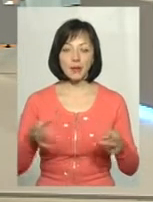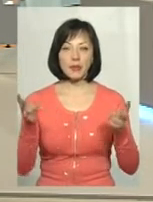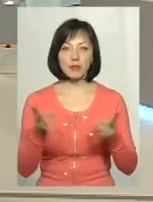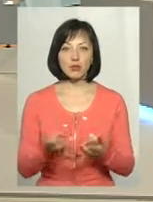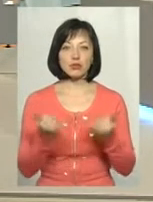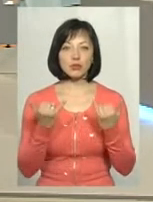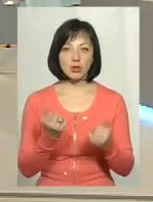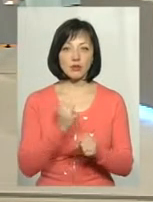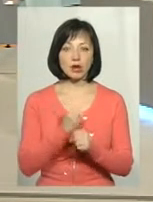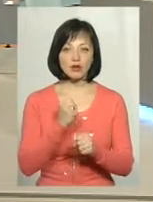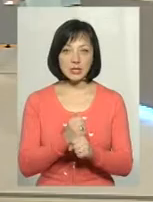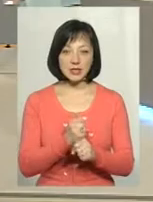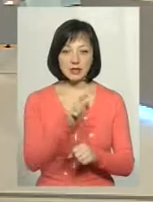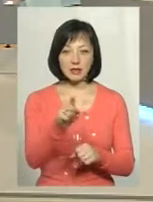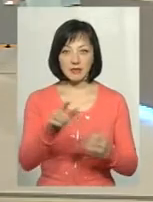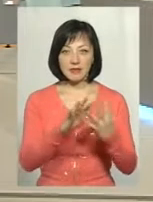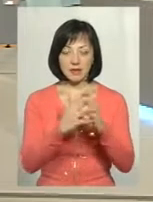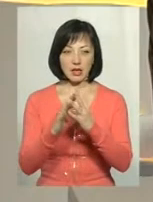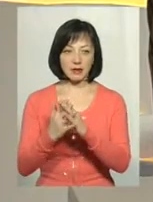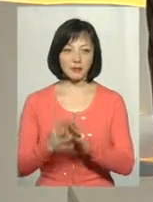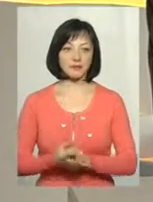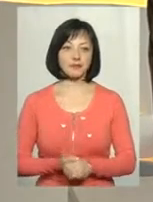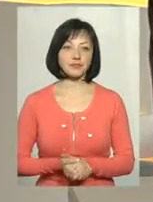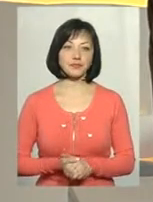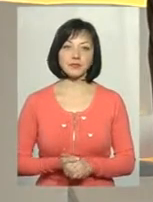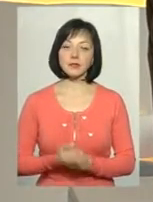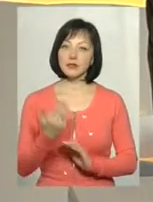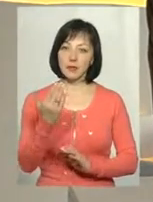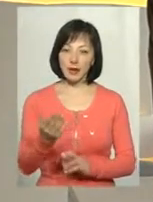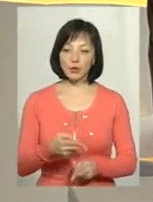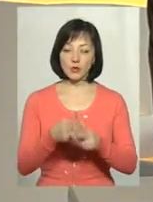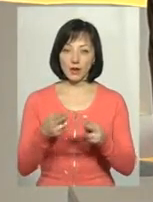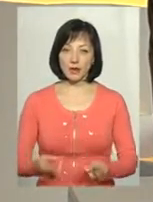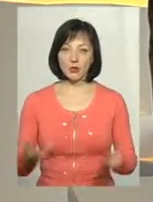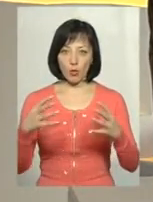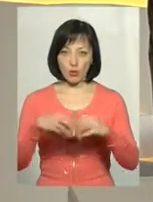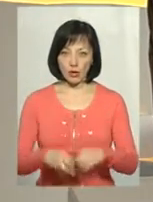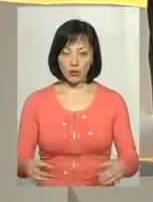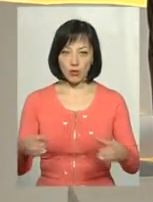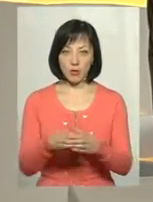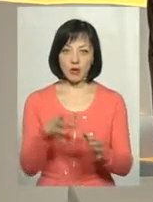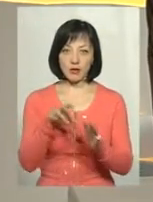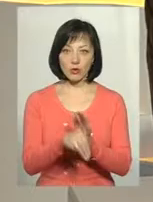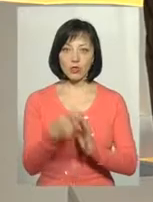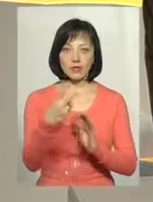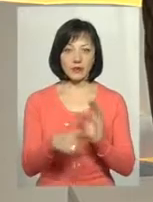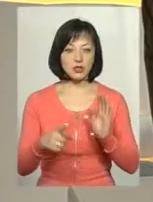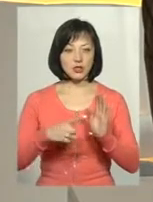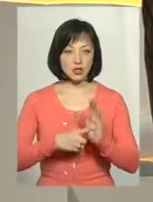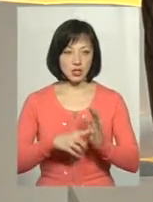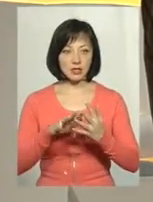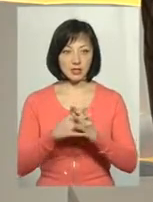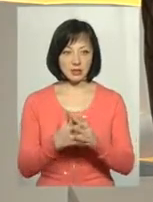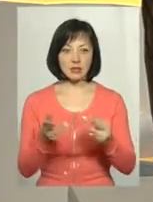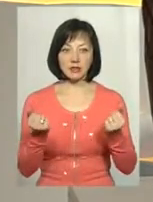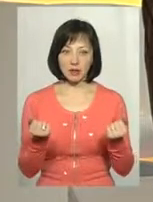сьогодні працювати в населених пунктах. В Донецьку об'єднану територіальну громаду, якщо я не помиляюся, входить 26 населених